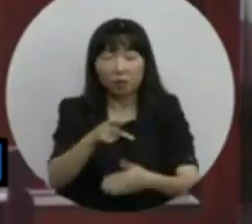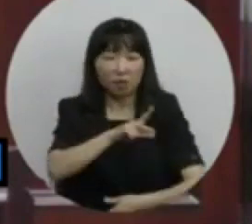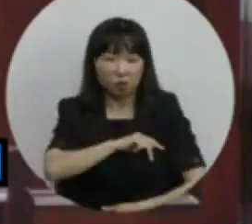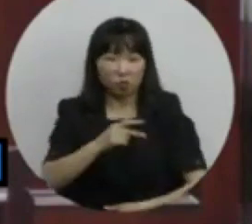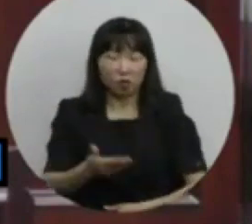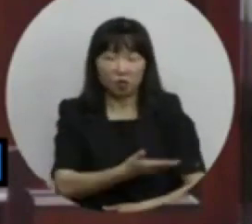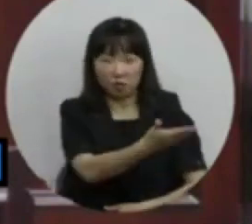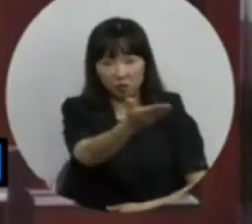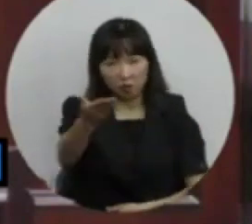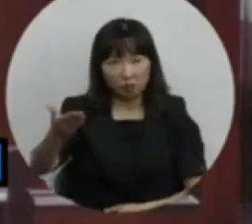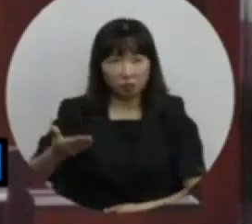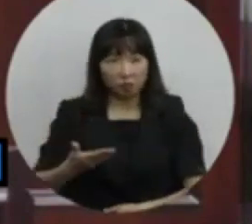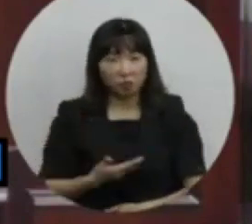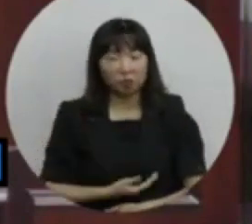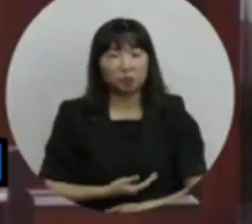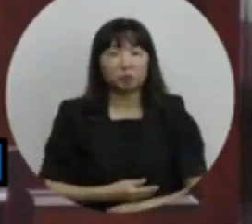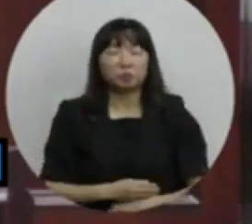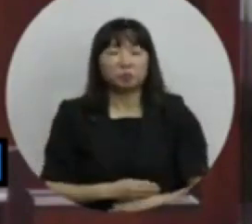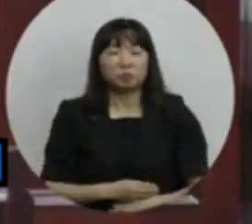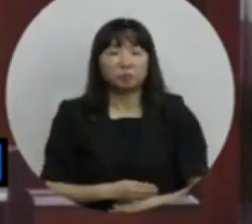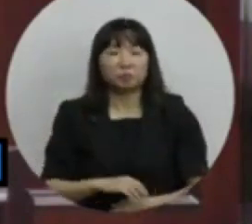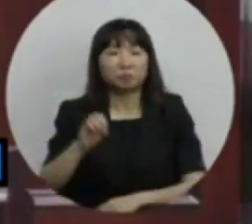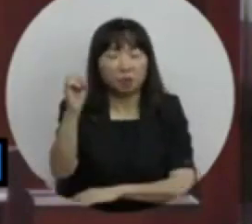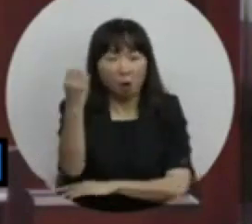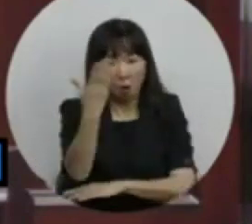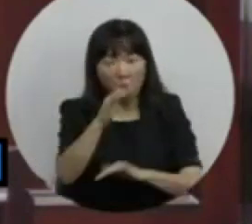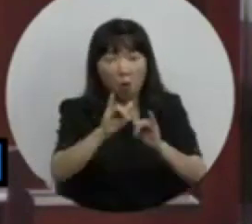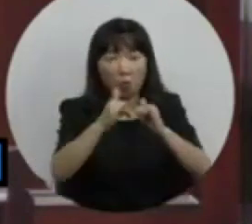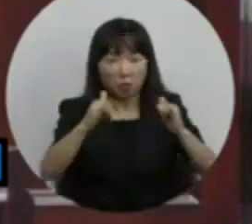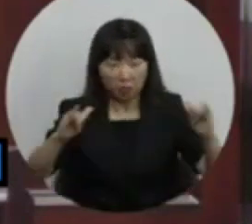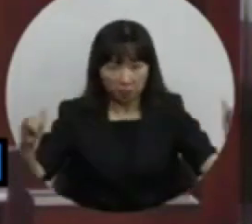그리고 정농 직필이 언론인 여러분,